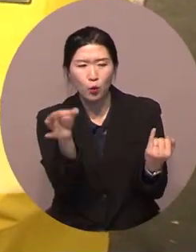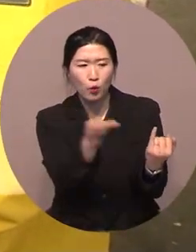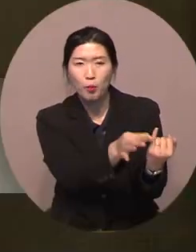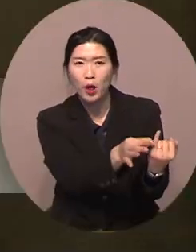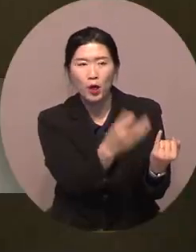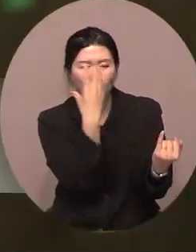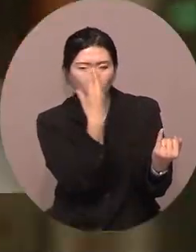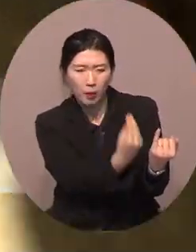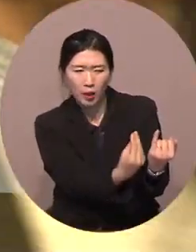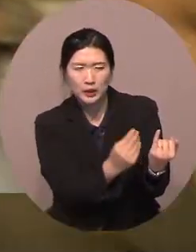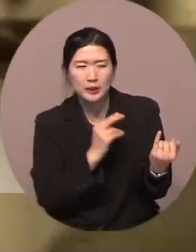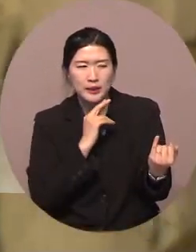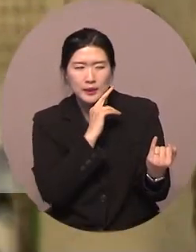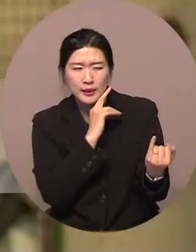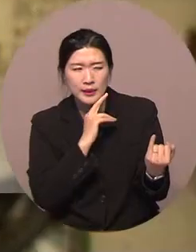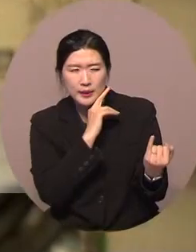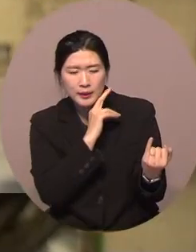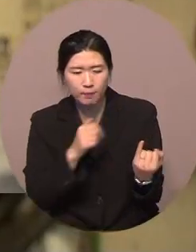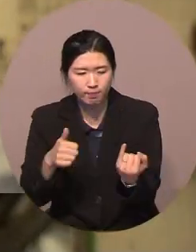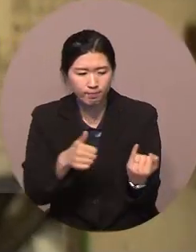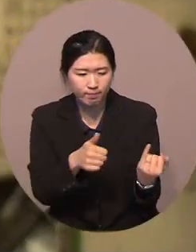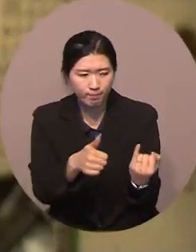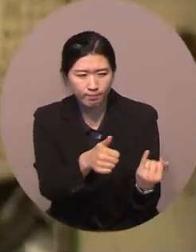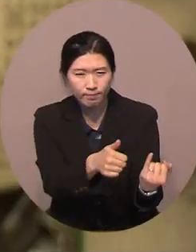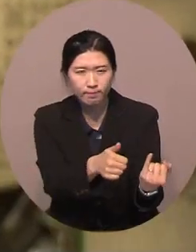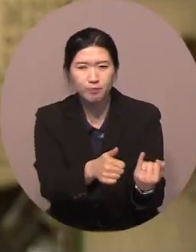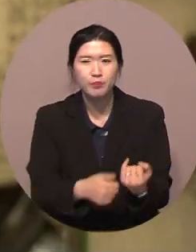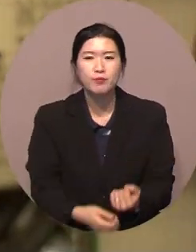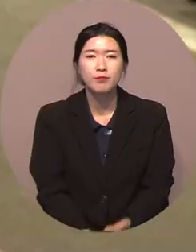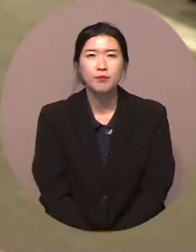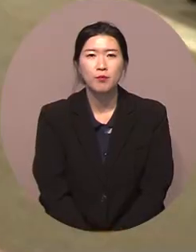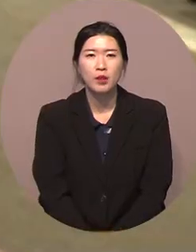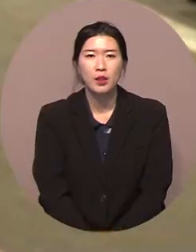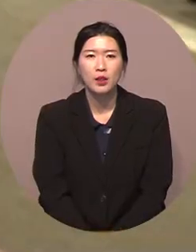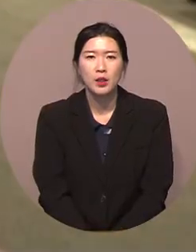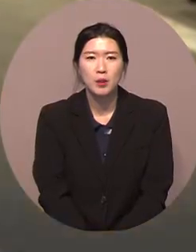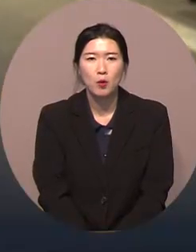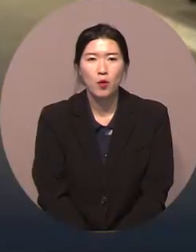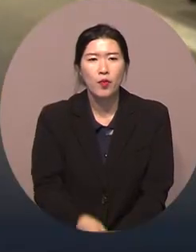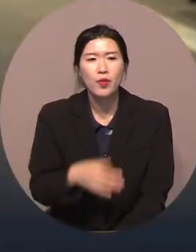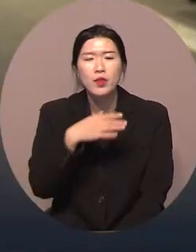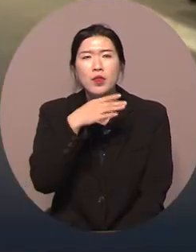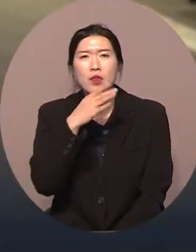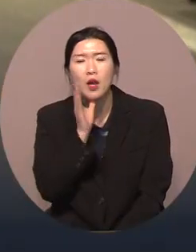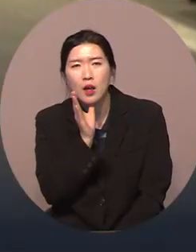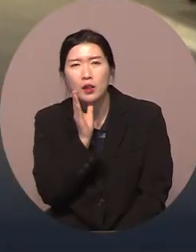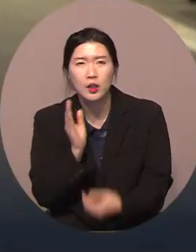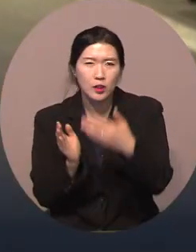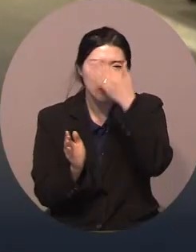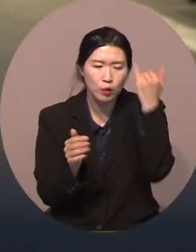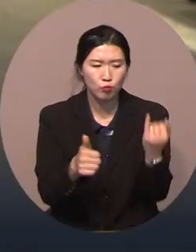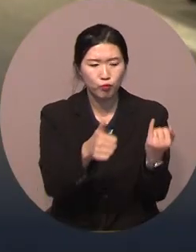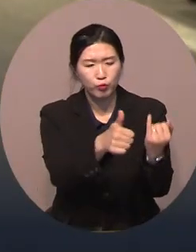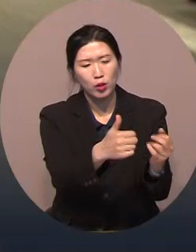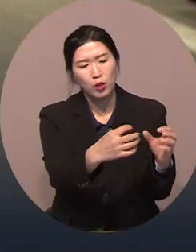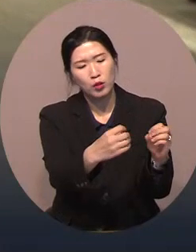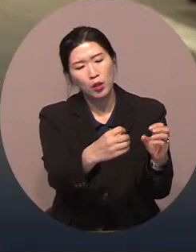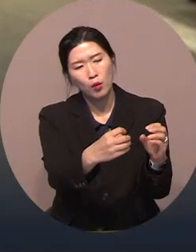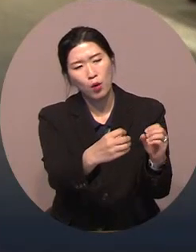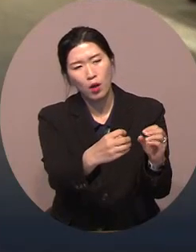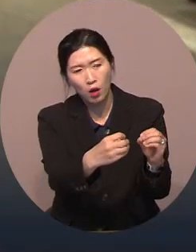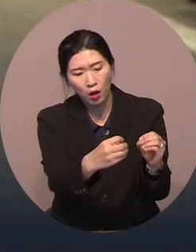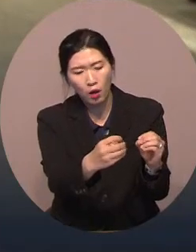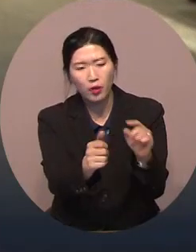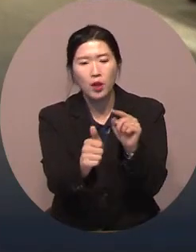현금을 건네는 모습을 보곤 보이스피싱을 직감했습니다. 나이가 드신 분하고 젊은 사람이 같이 이야기를